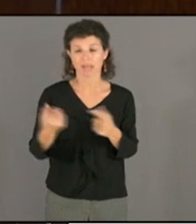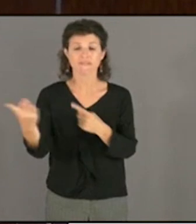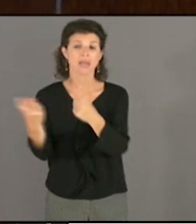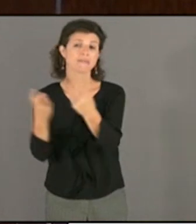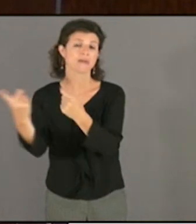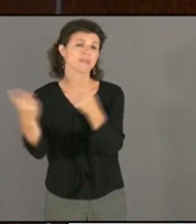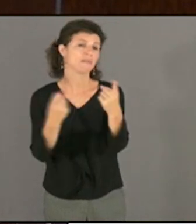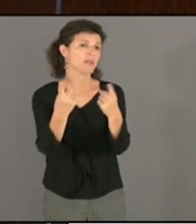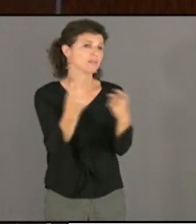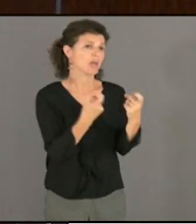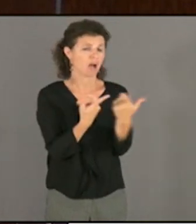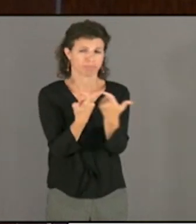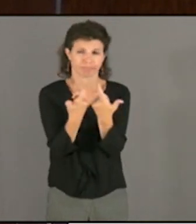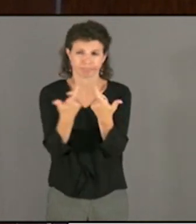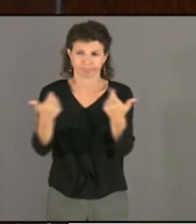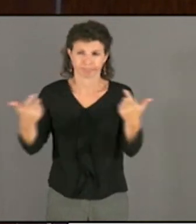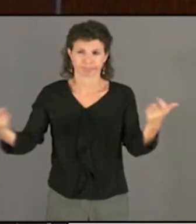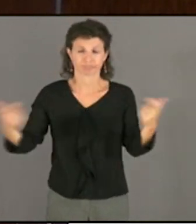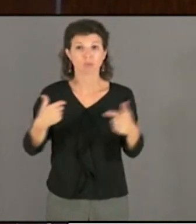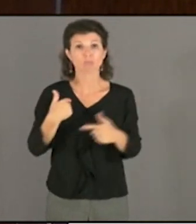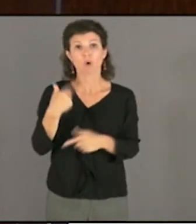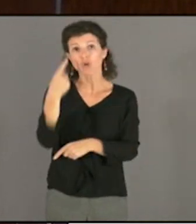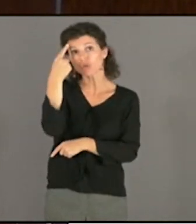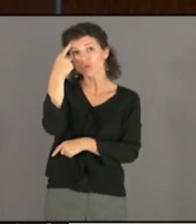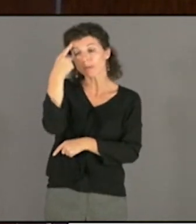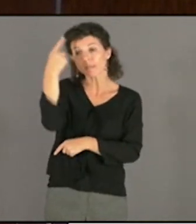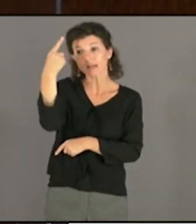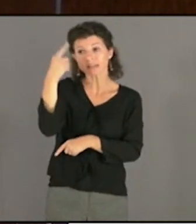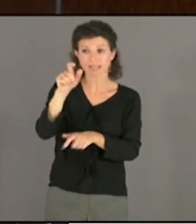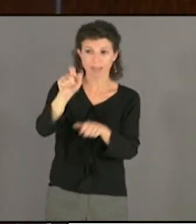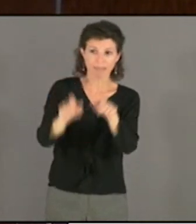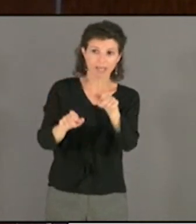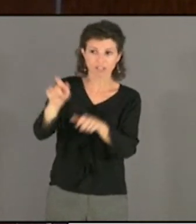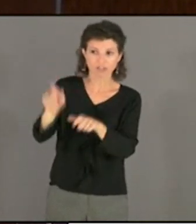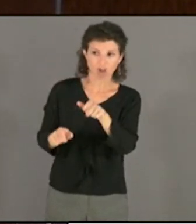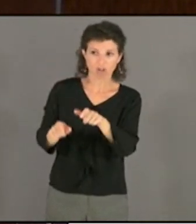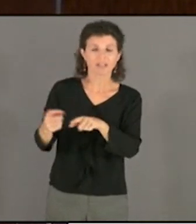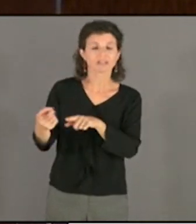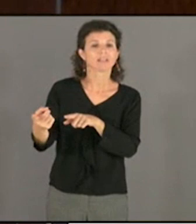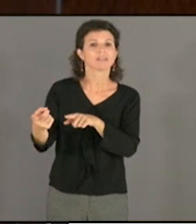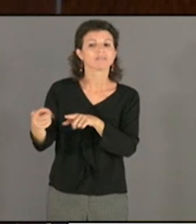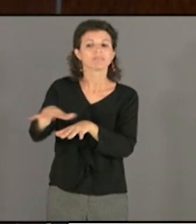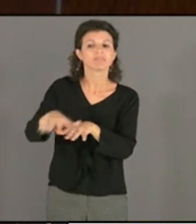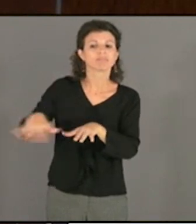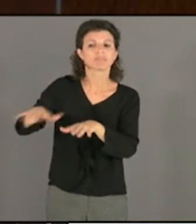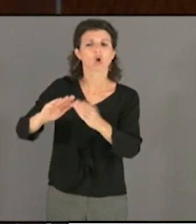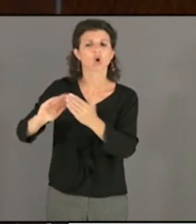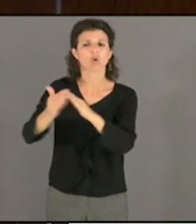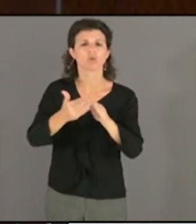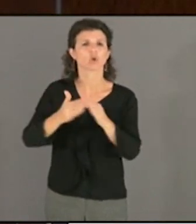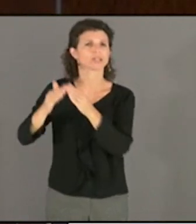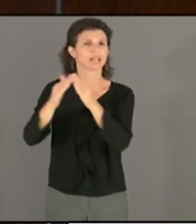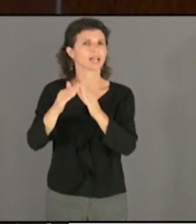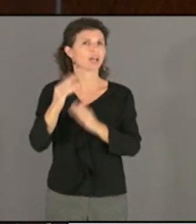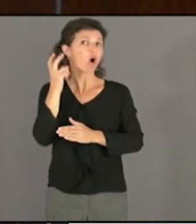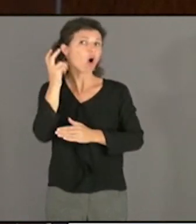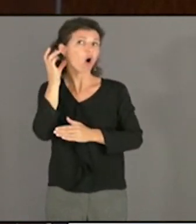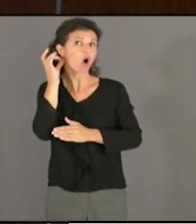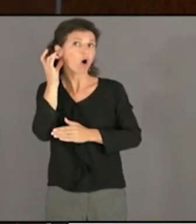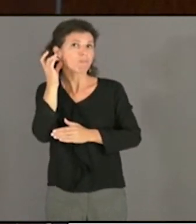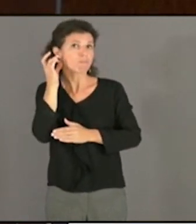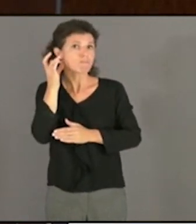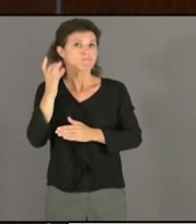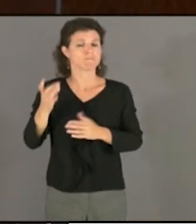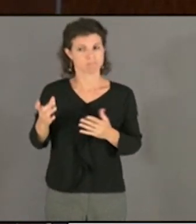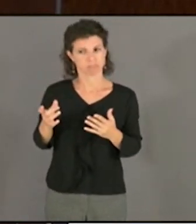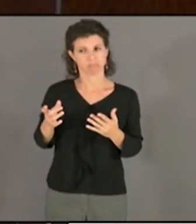en particulier aux individus issus de la communauté Rome qui squattaient depuis de nombreux mois,